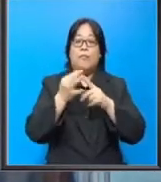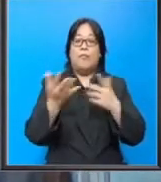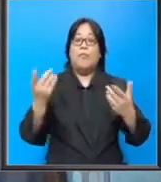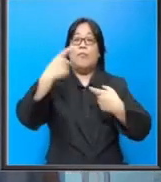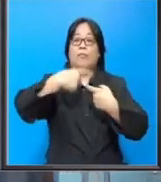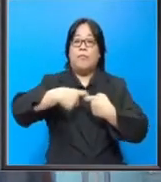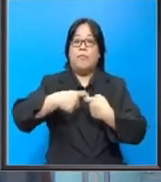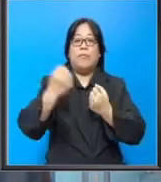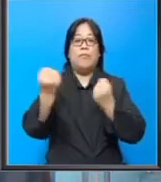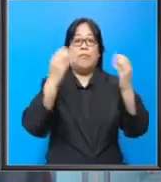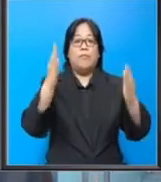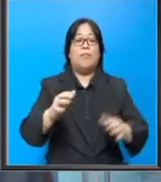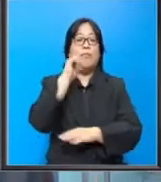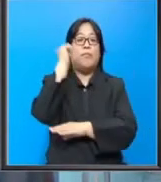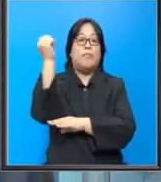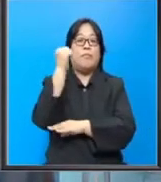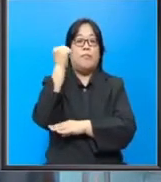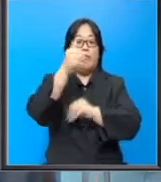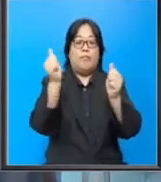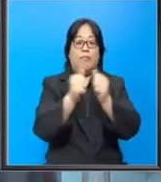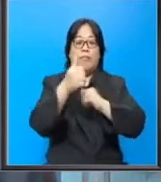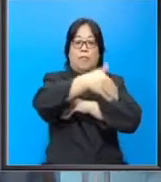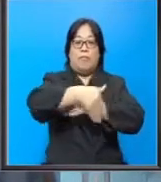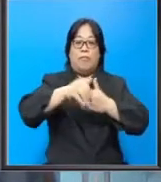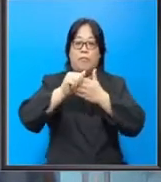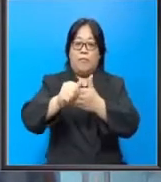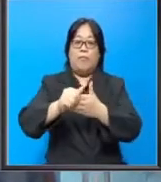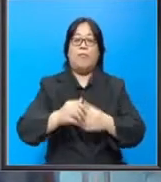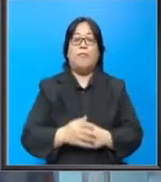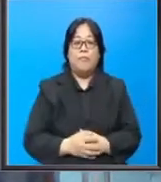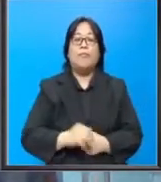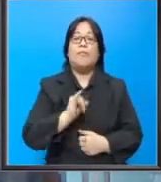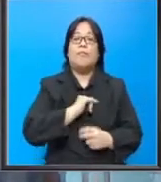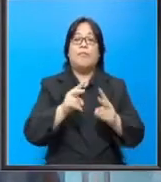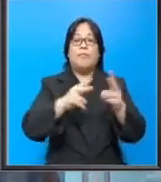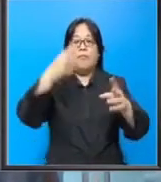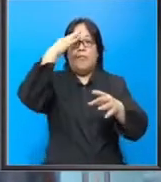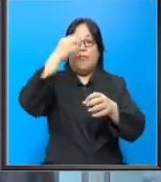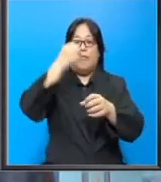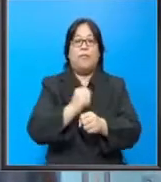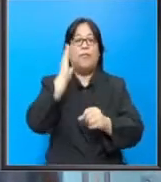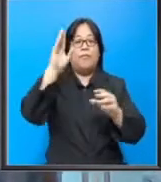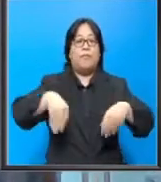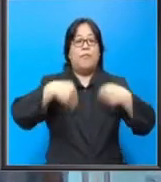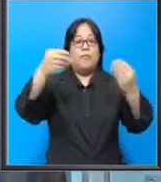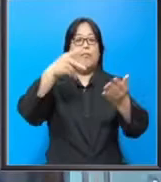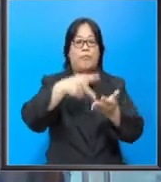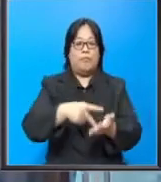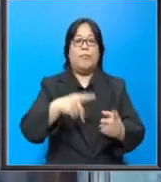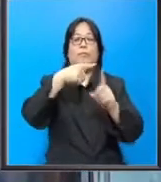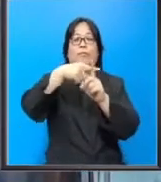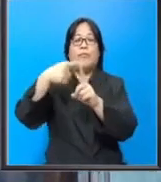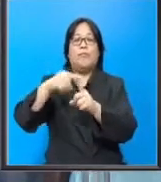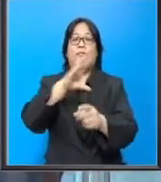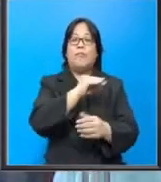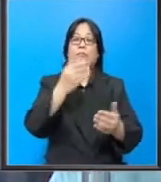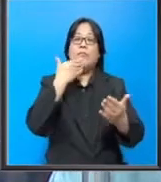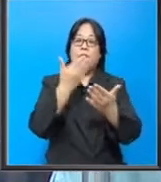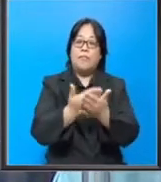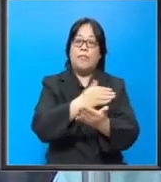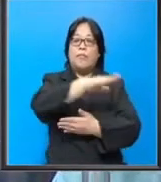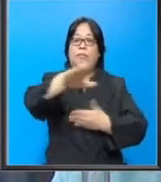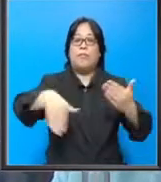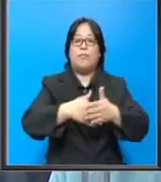berkaitan pemandu mabuk dengan garis panduan tersebut saya amat amat yakin ia akan memberi kesan yang sangat positif dan baik